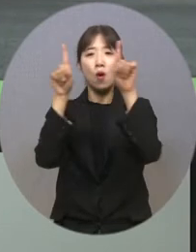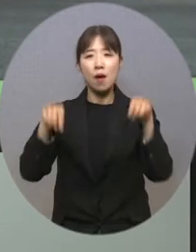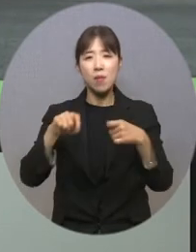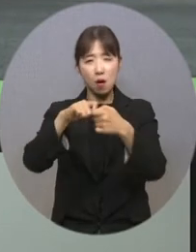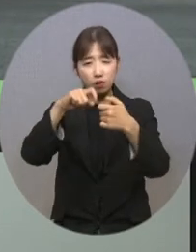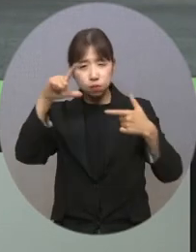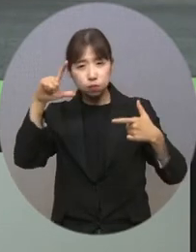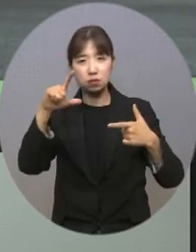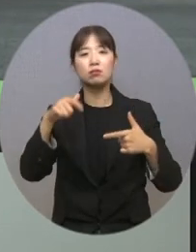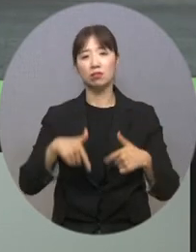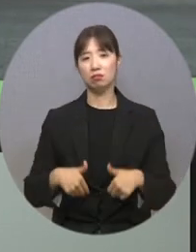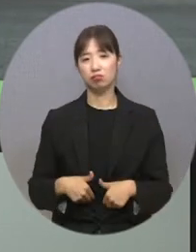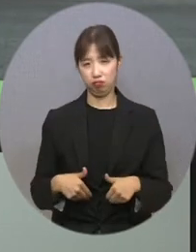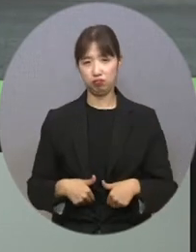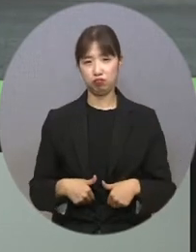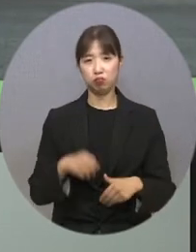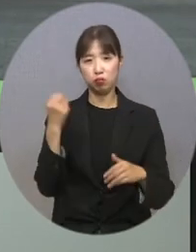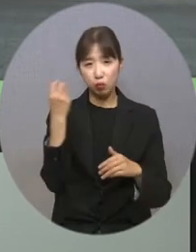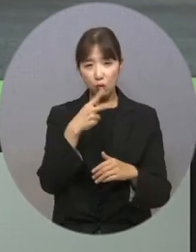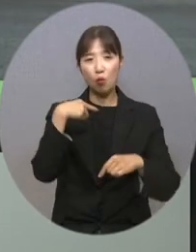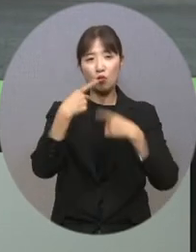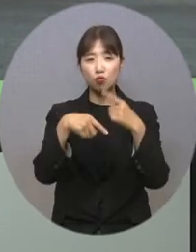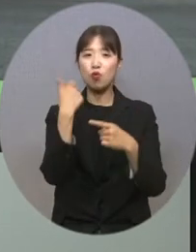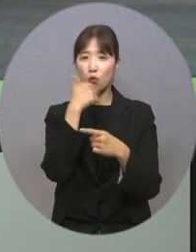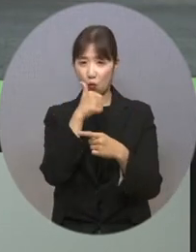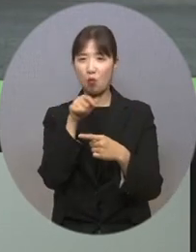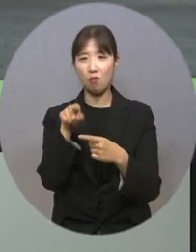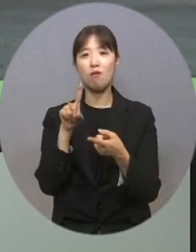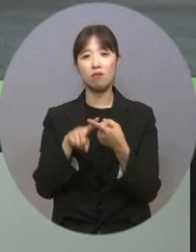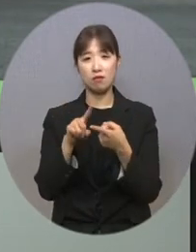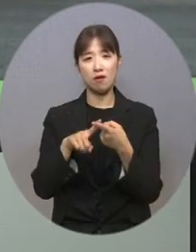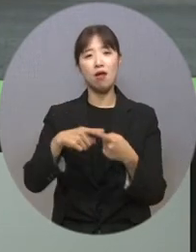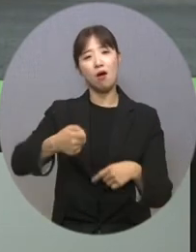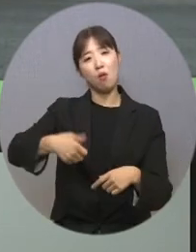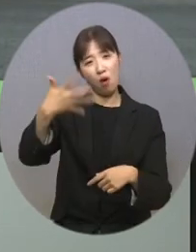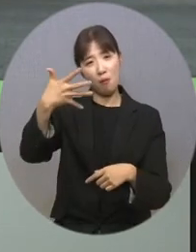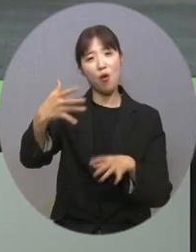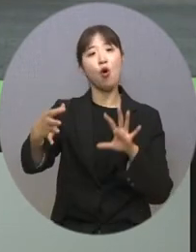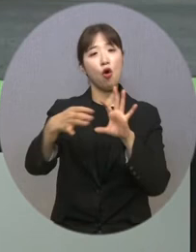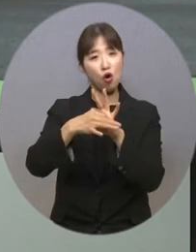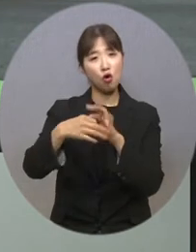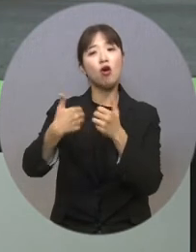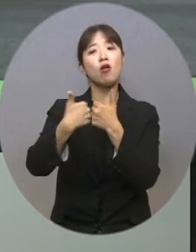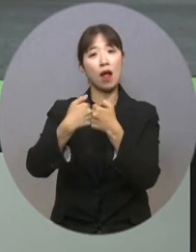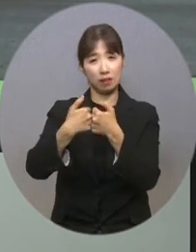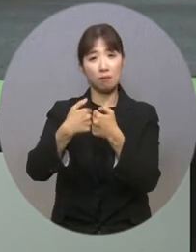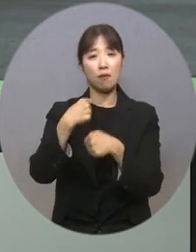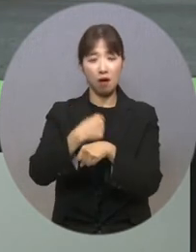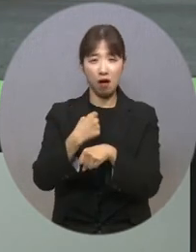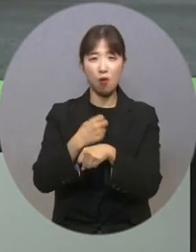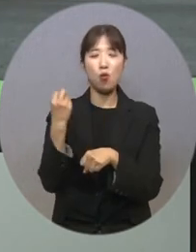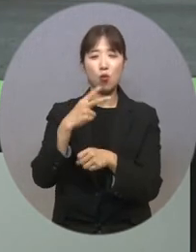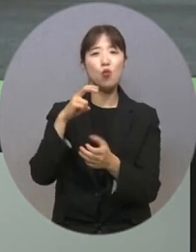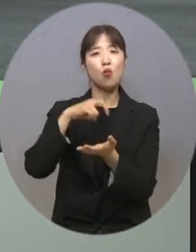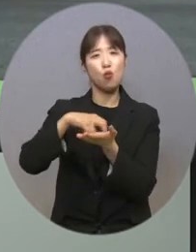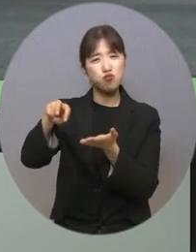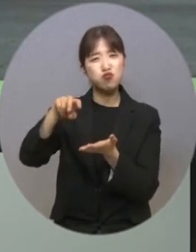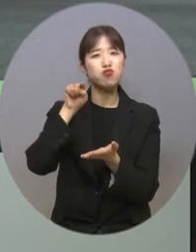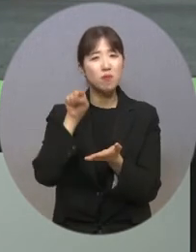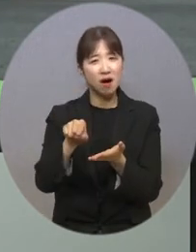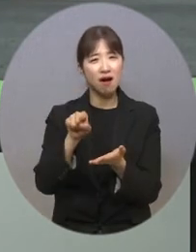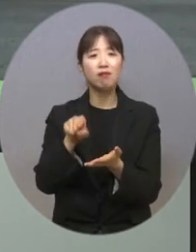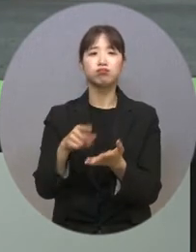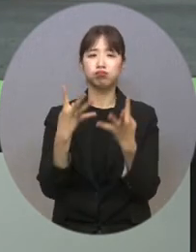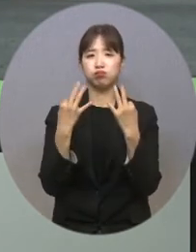되고 할 때 우리 수호 통영의 대화면에서 연결이나 상담 아니면 이런 호출 왜 이런 얘기도 같이 많이